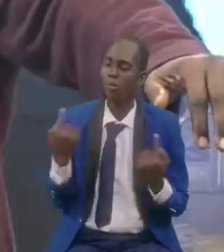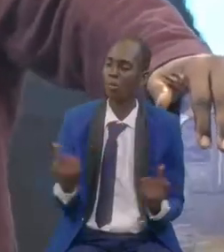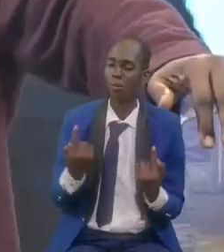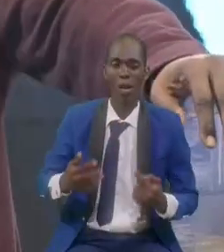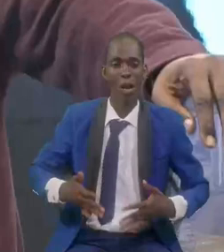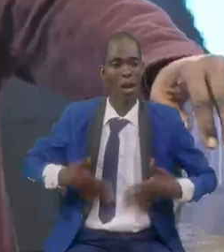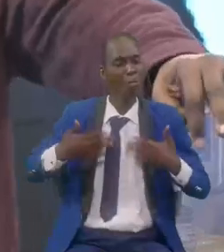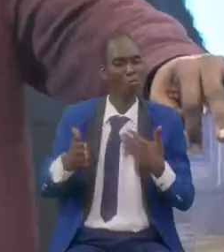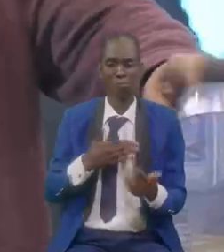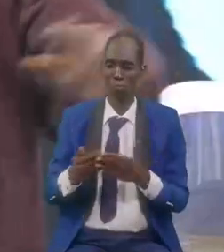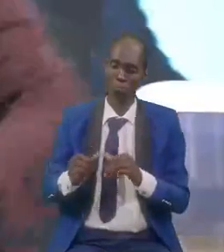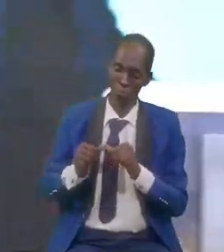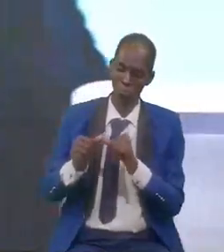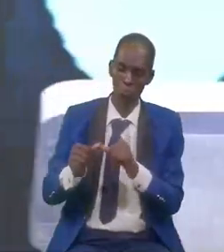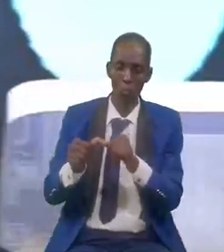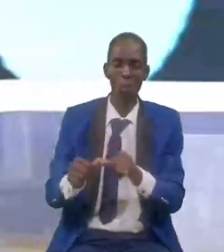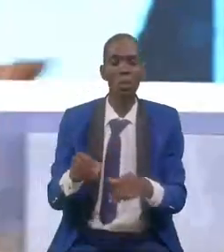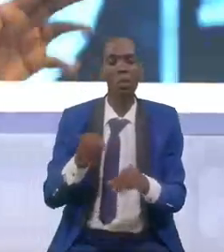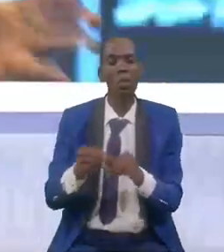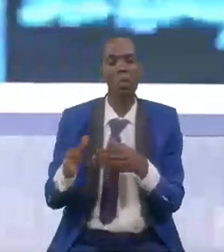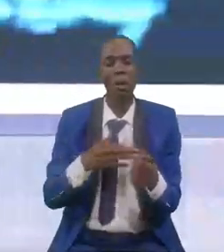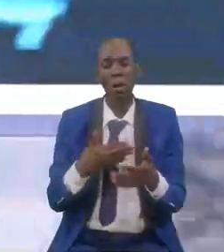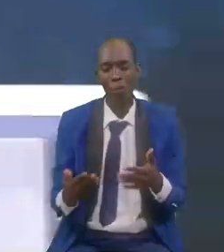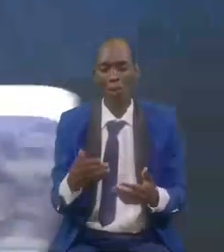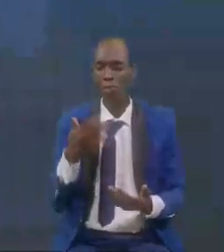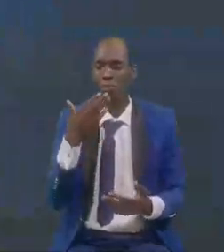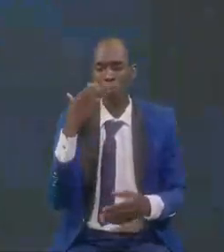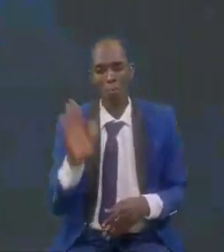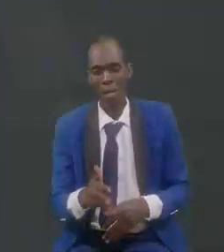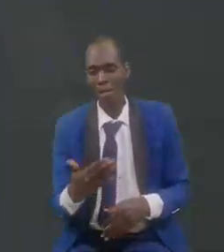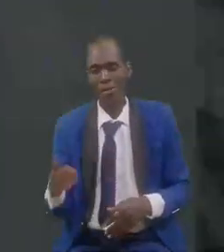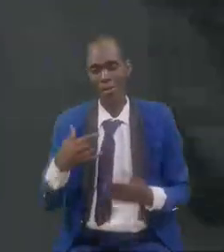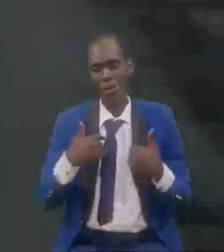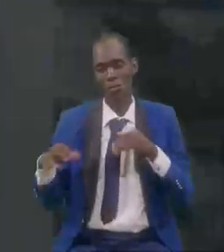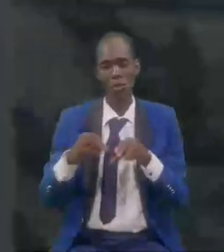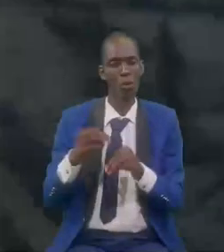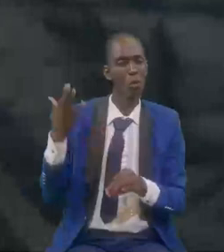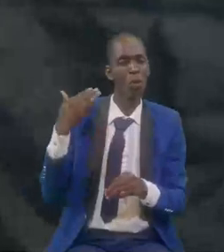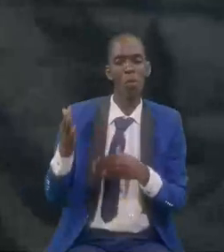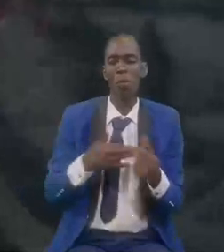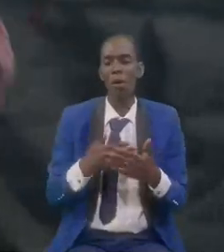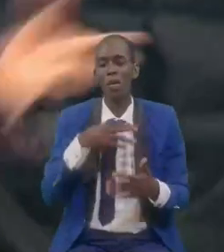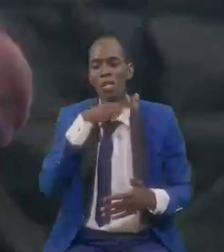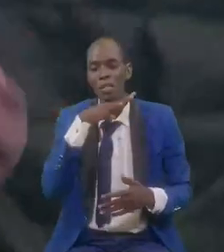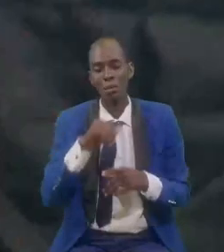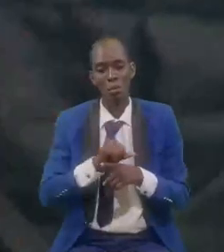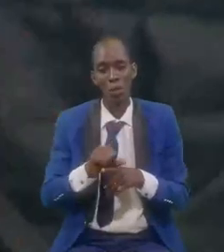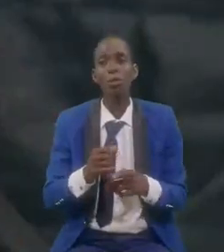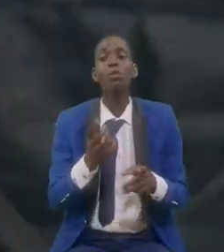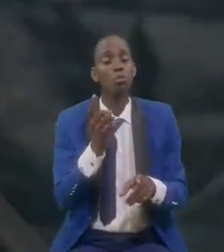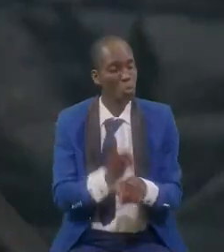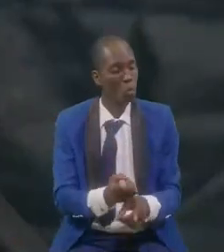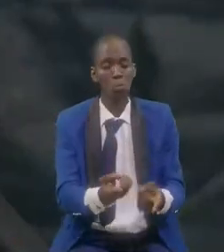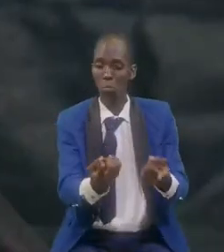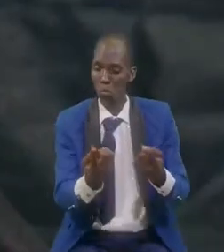passée, continue dans toute la dégradation, dans l'iniquité que tu vivais. Viens